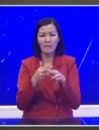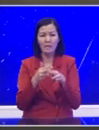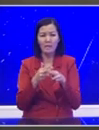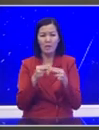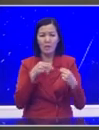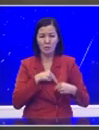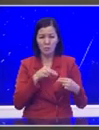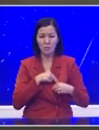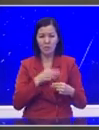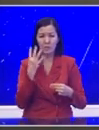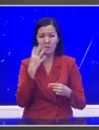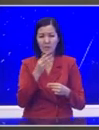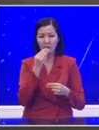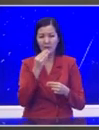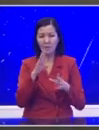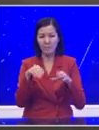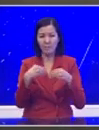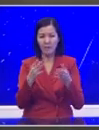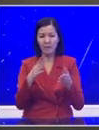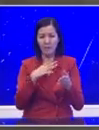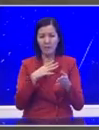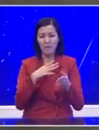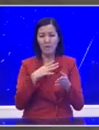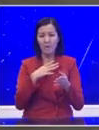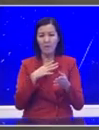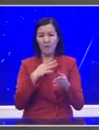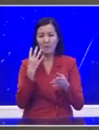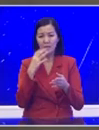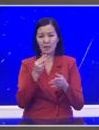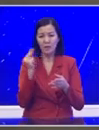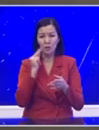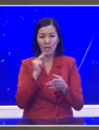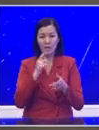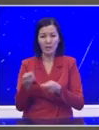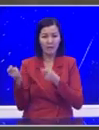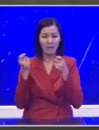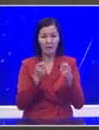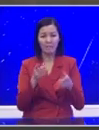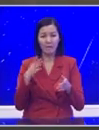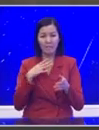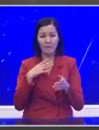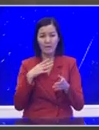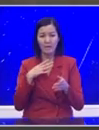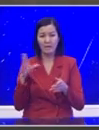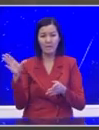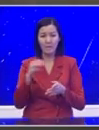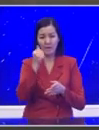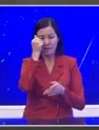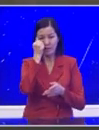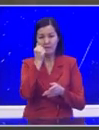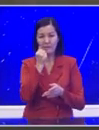жасап жатырмыз. Ыстық тамақпен мінекей қамтамасыз етіп жатыр. Ыстық чайларына дейін алып келіпті.